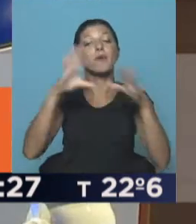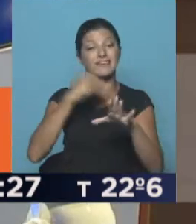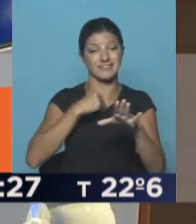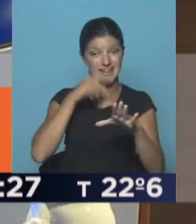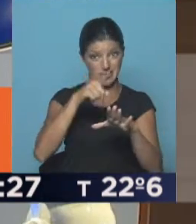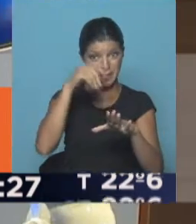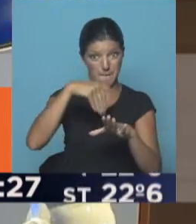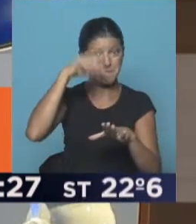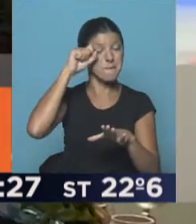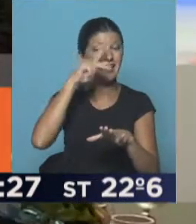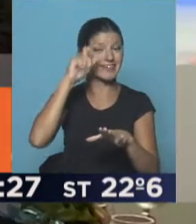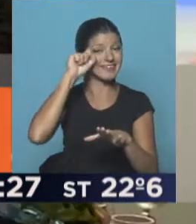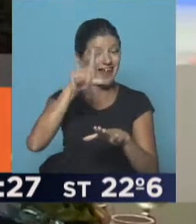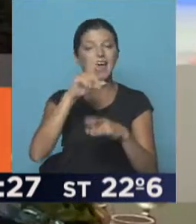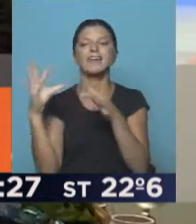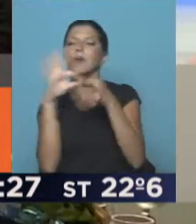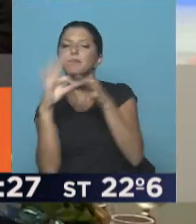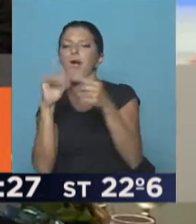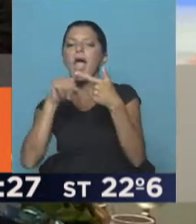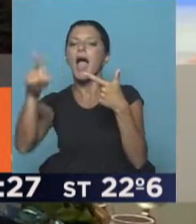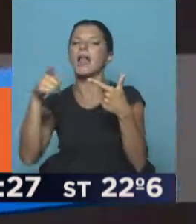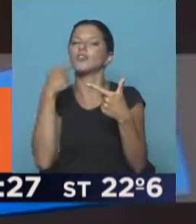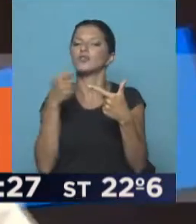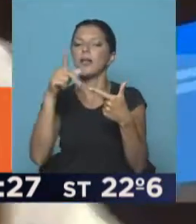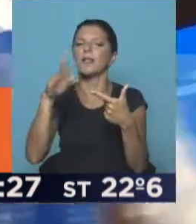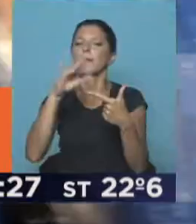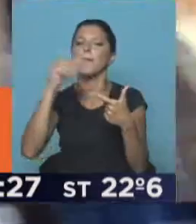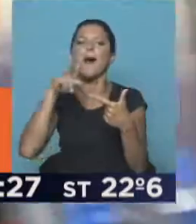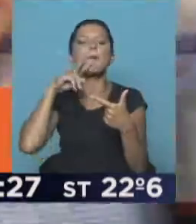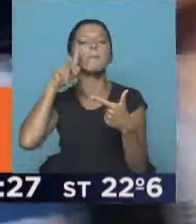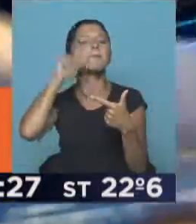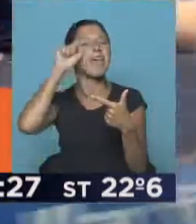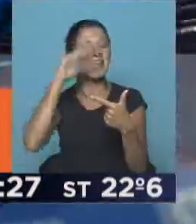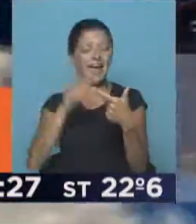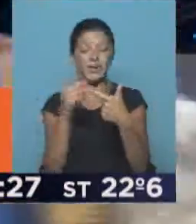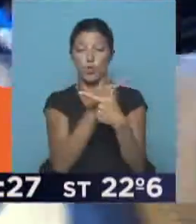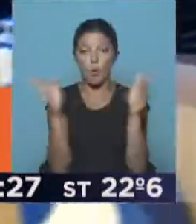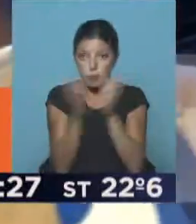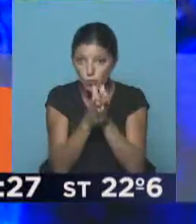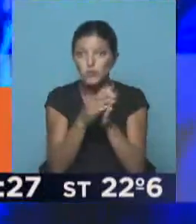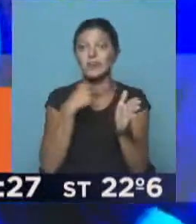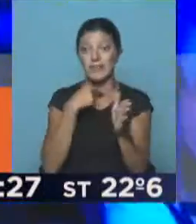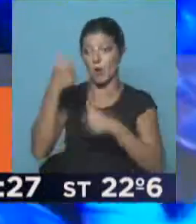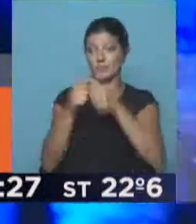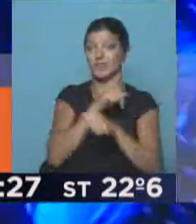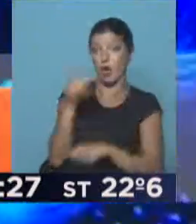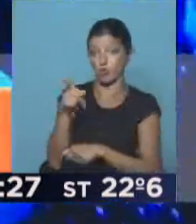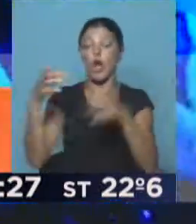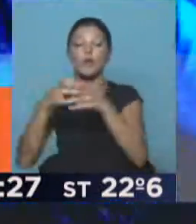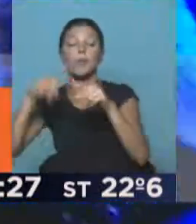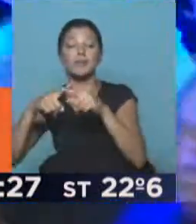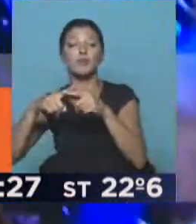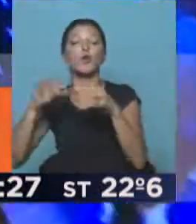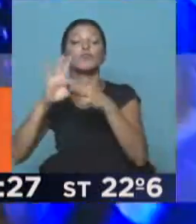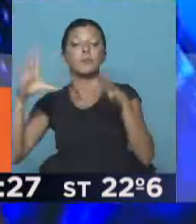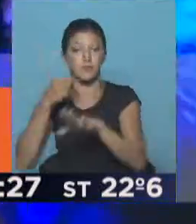asociada a su vez a la Unión Social Cristiana de Baviera y ambos partidos planean competir unidos contra el Partido Socialdemócrata en los